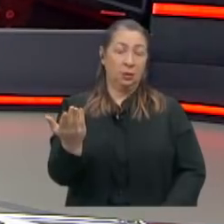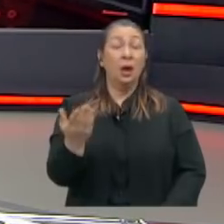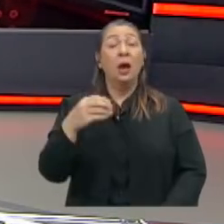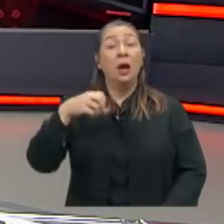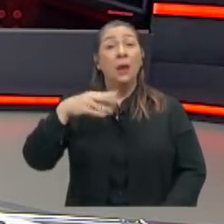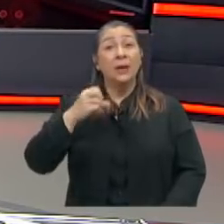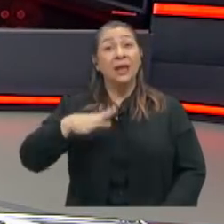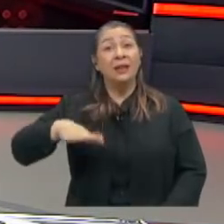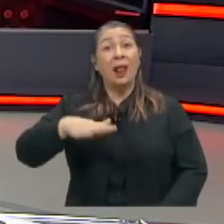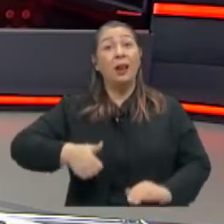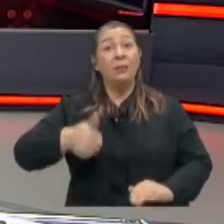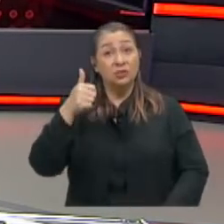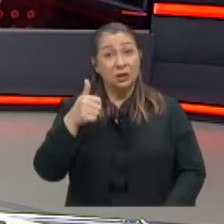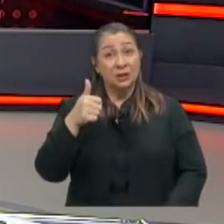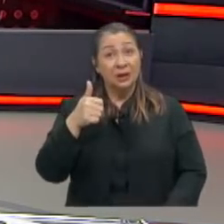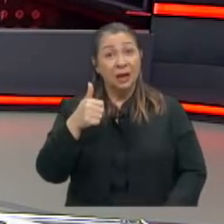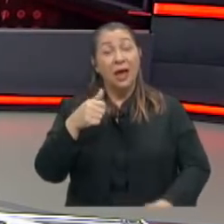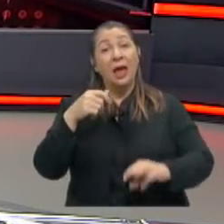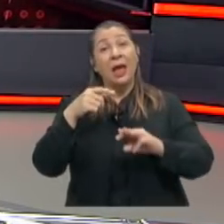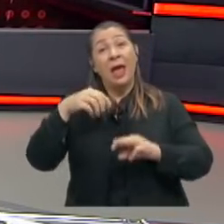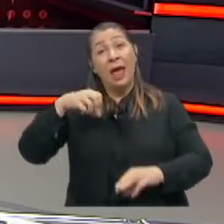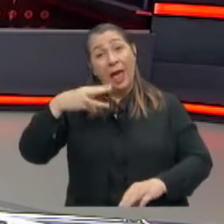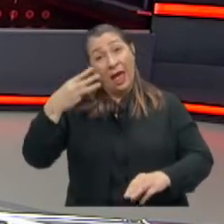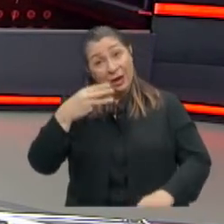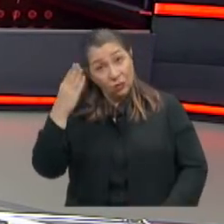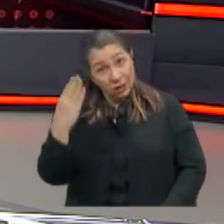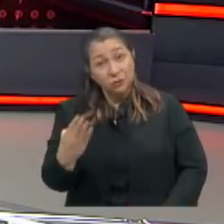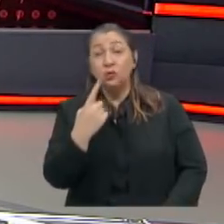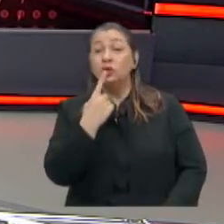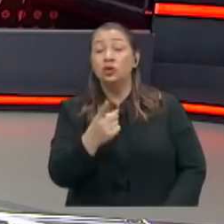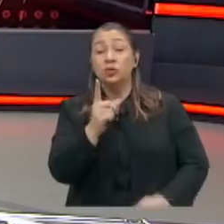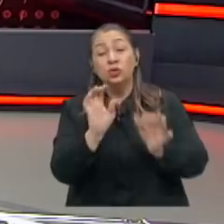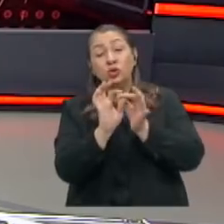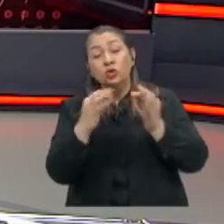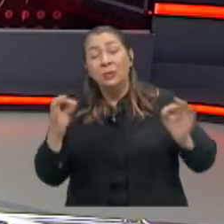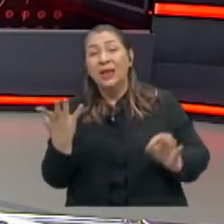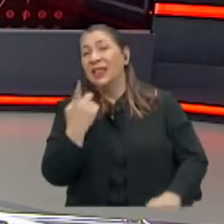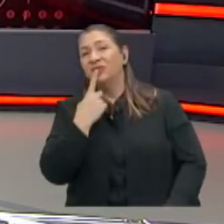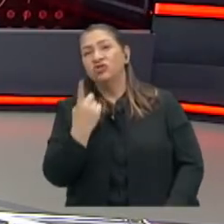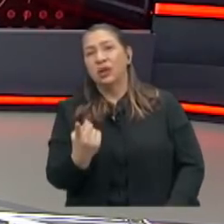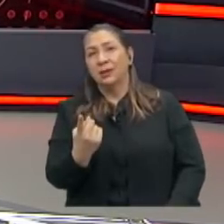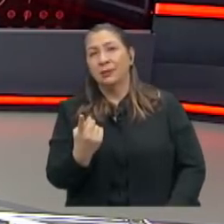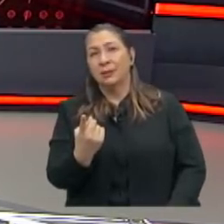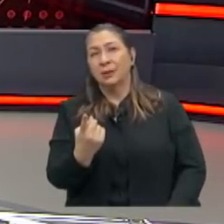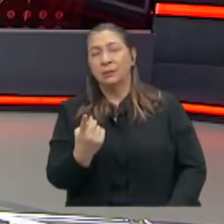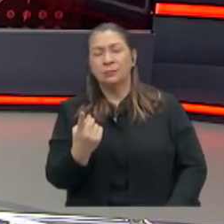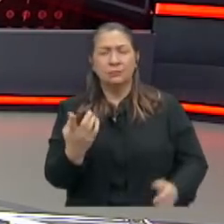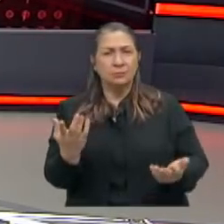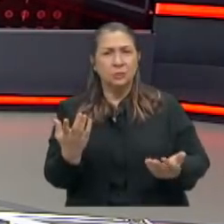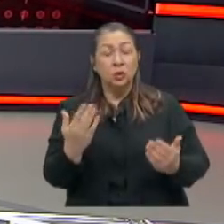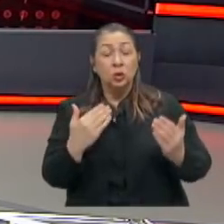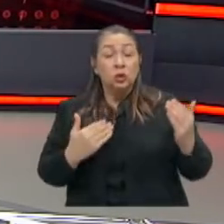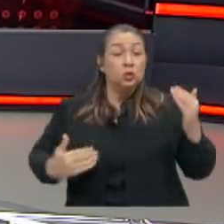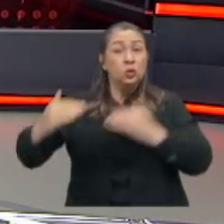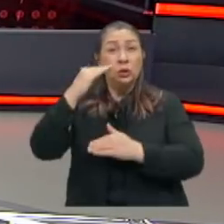AK Parti Genel Başkanı Erdoğan'ın söylediği şu söze ne diyecek? Yani Yüce